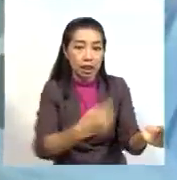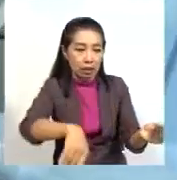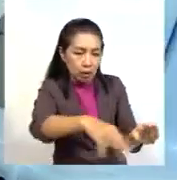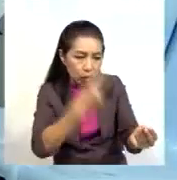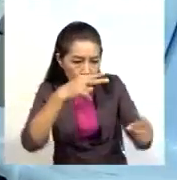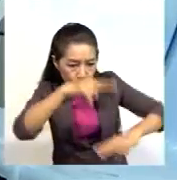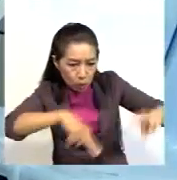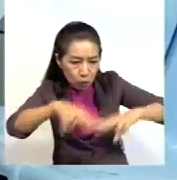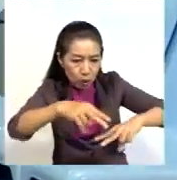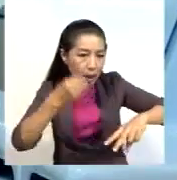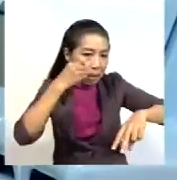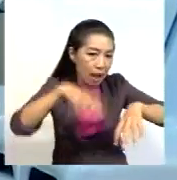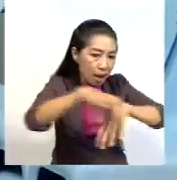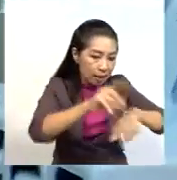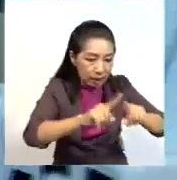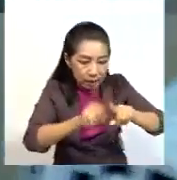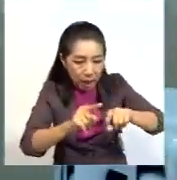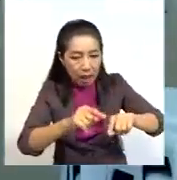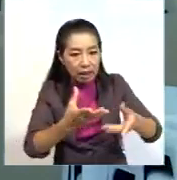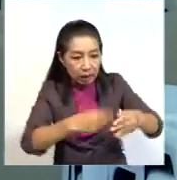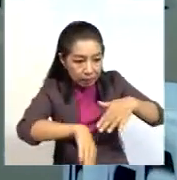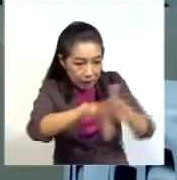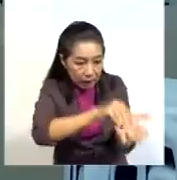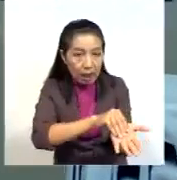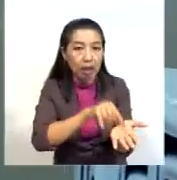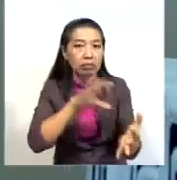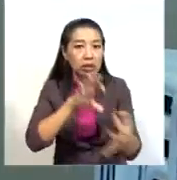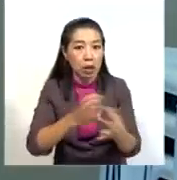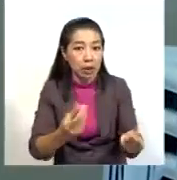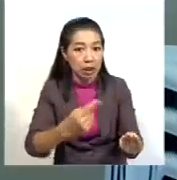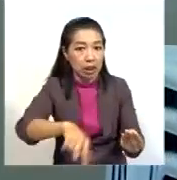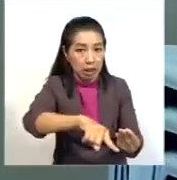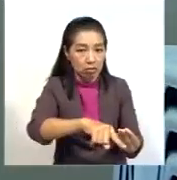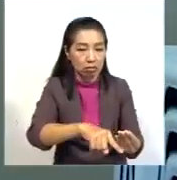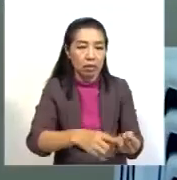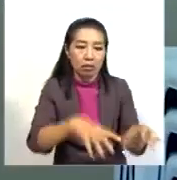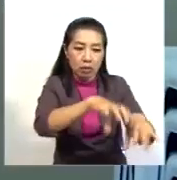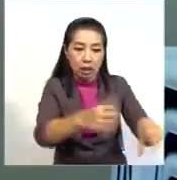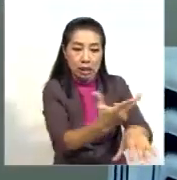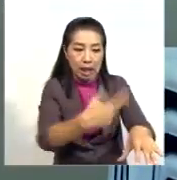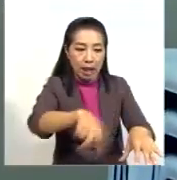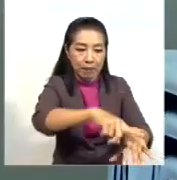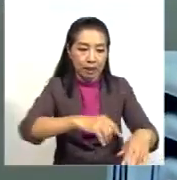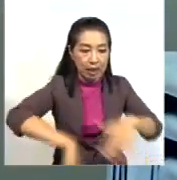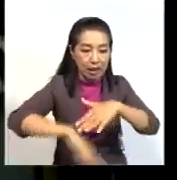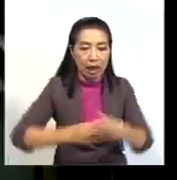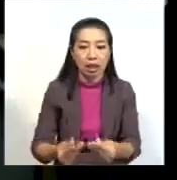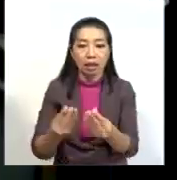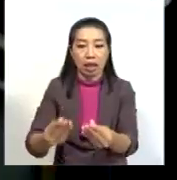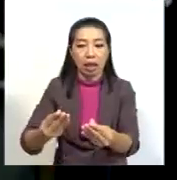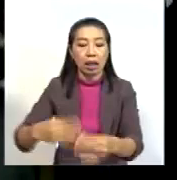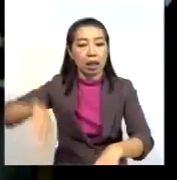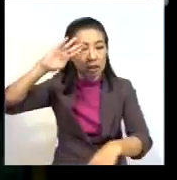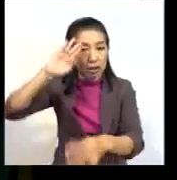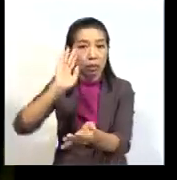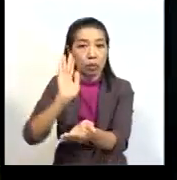กรณ์อื่นๆของเขาสวนฟาร์มและนำพยานหลักฐานเป็นเอกสารเกี่ยวกับที่ดินทั้ง3แปลงส่งมอบให้พันตำรวจโทประดิษฐ์ชาวพงสารวัตร